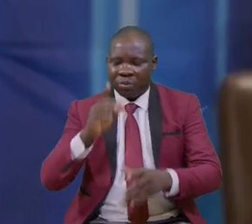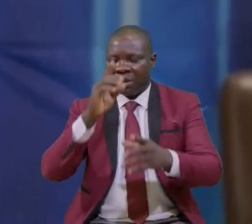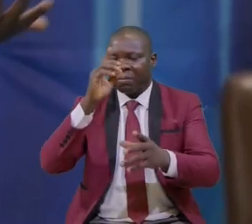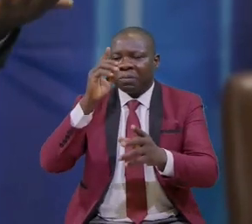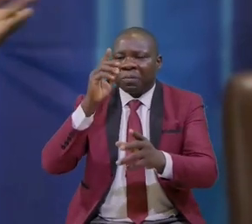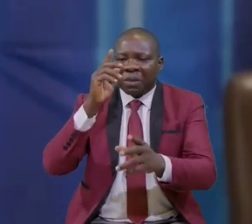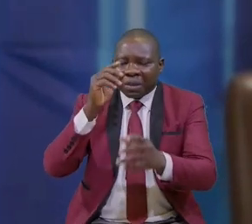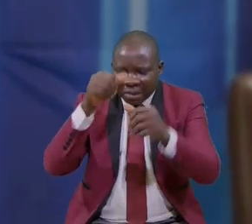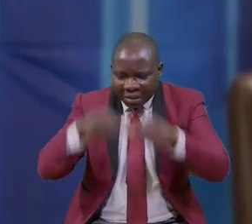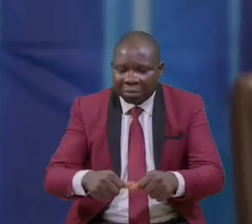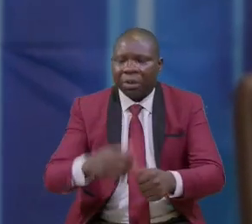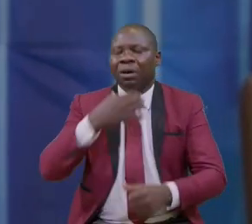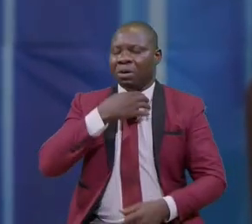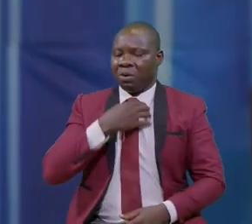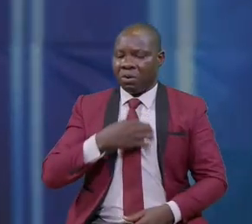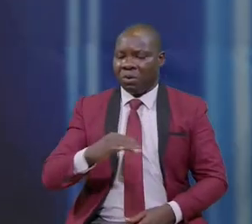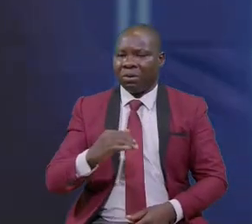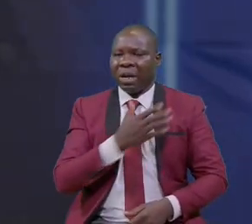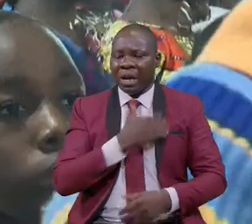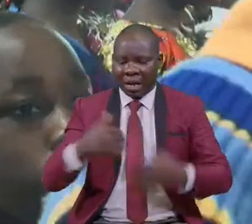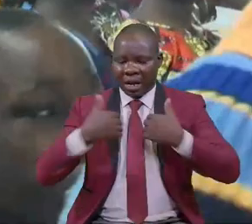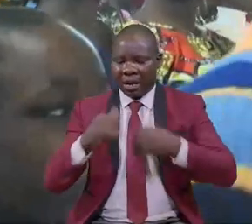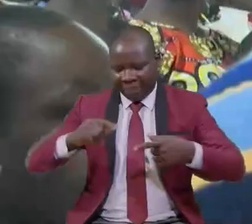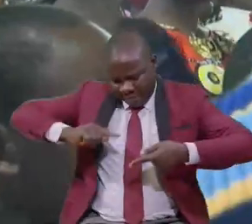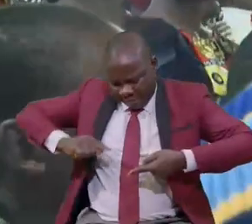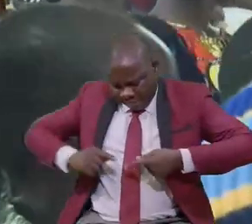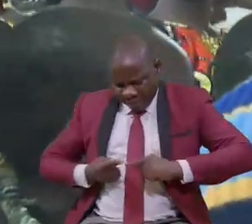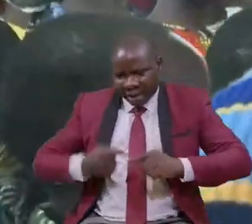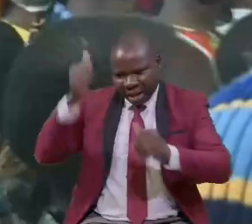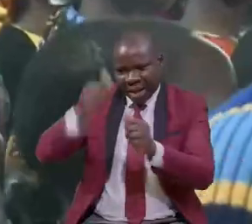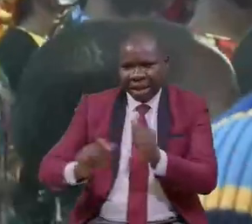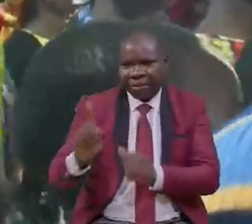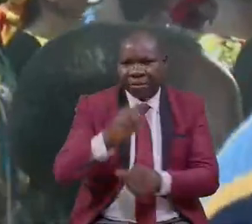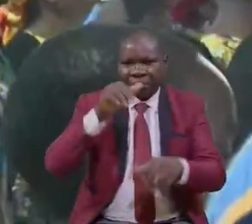rester affamé et avec ses douleurs.